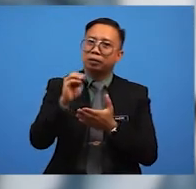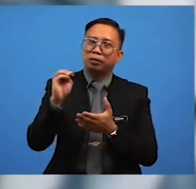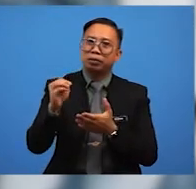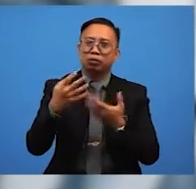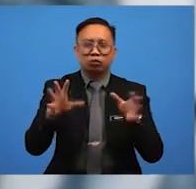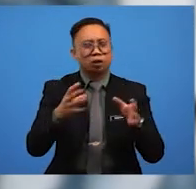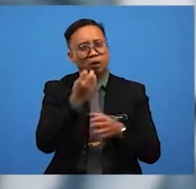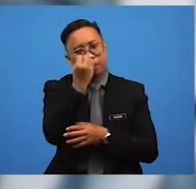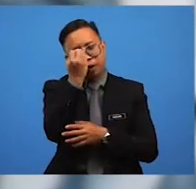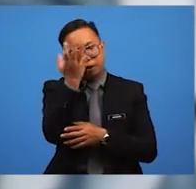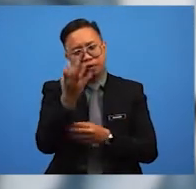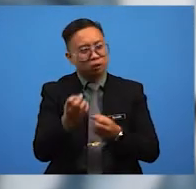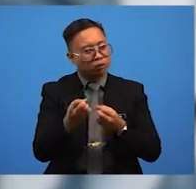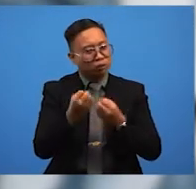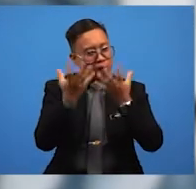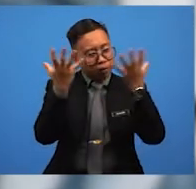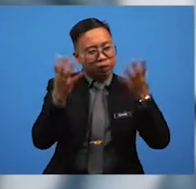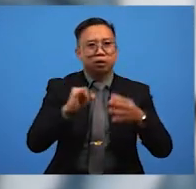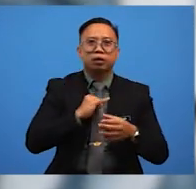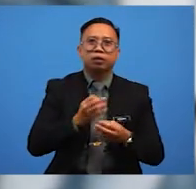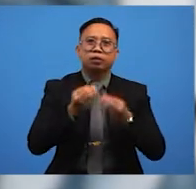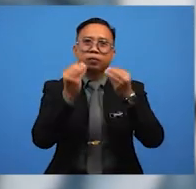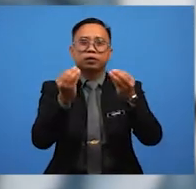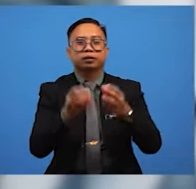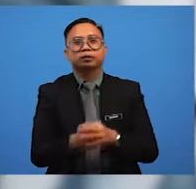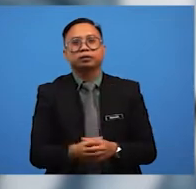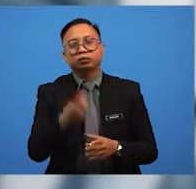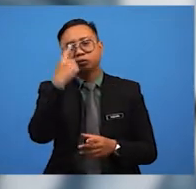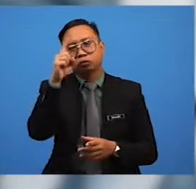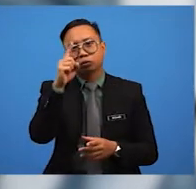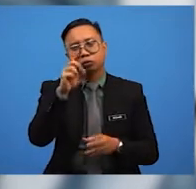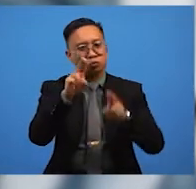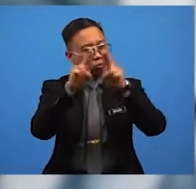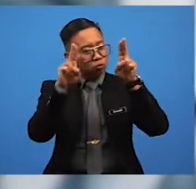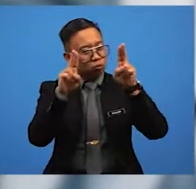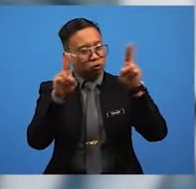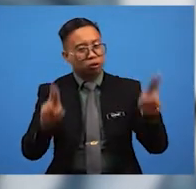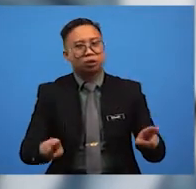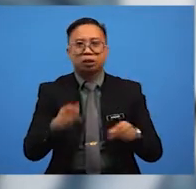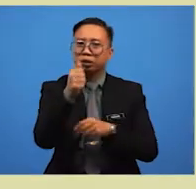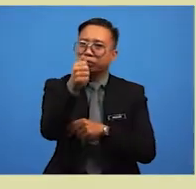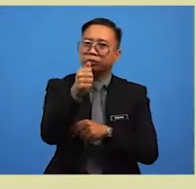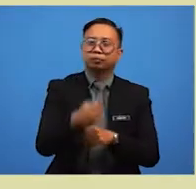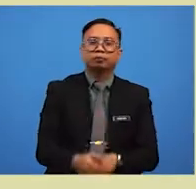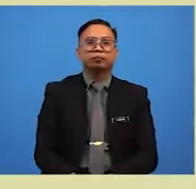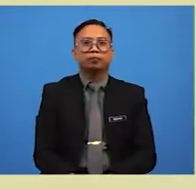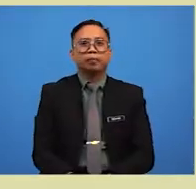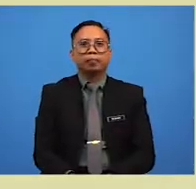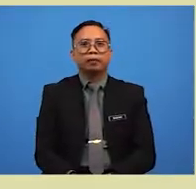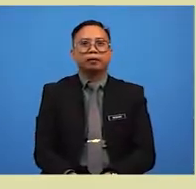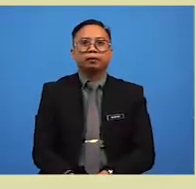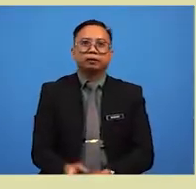cikgu dah banyak memberi input. Tibalah masa untuk menilai kefahaman anda.